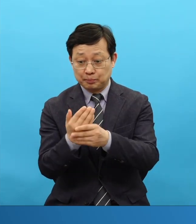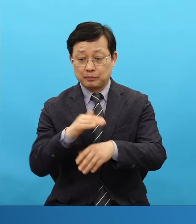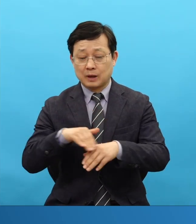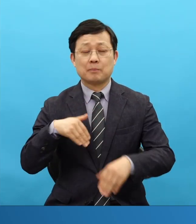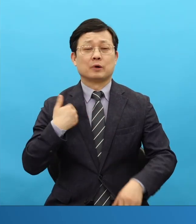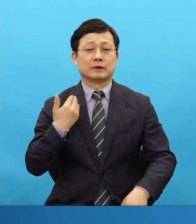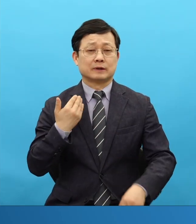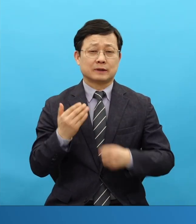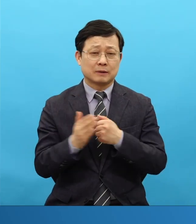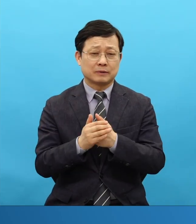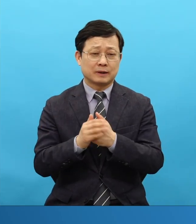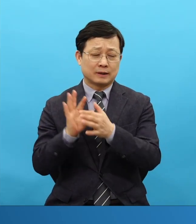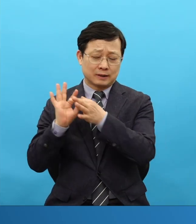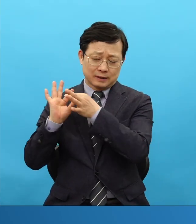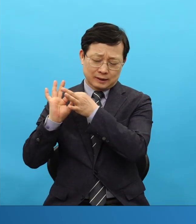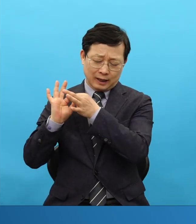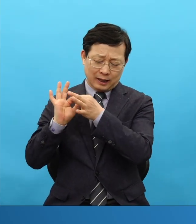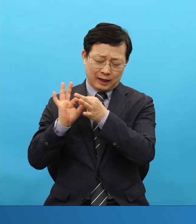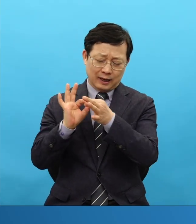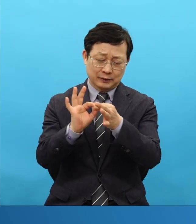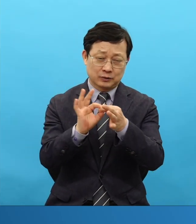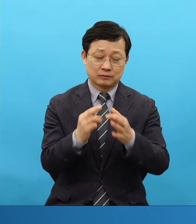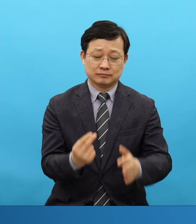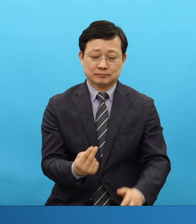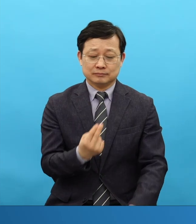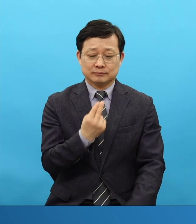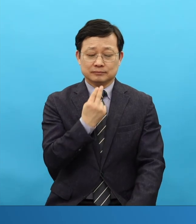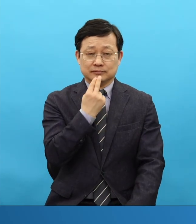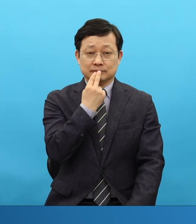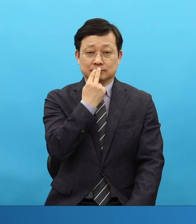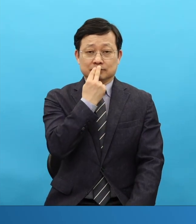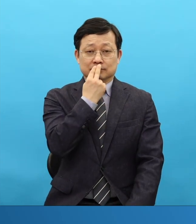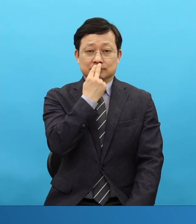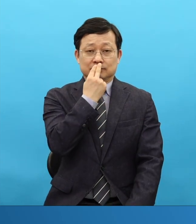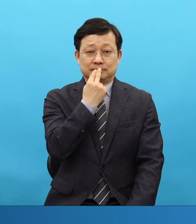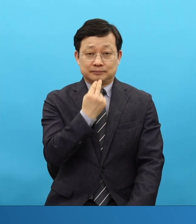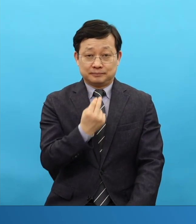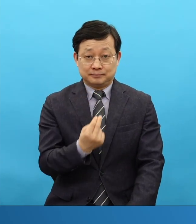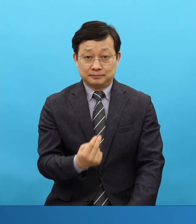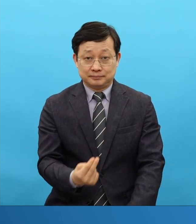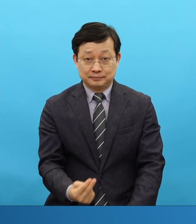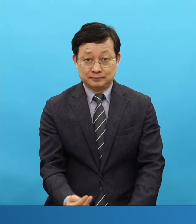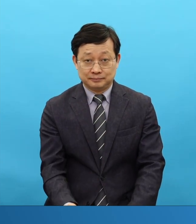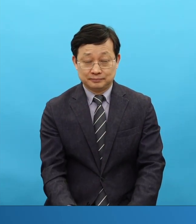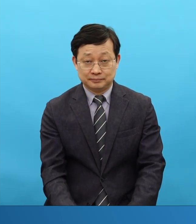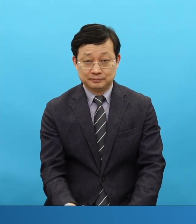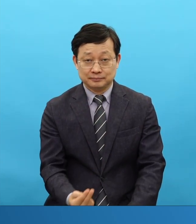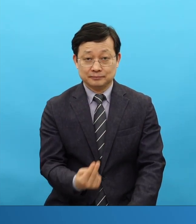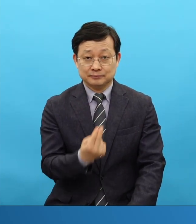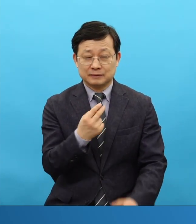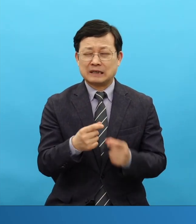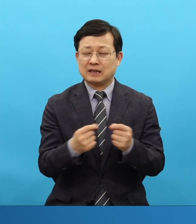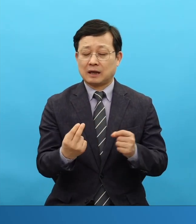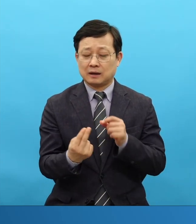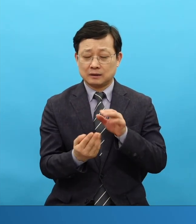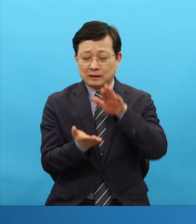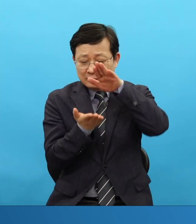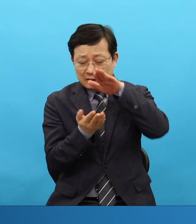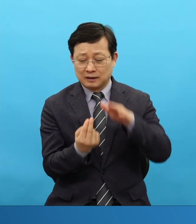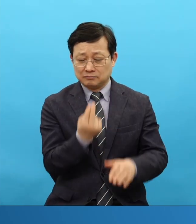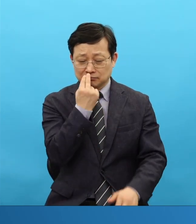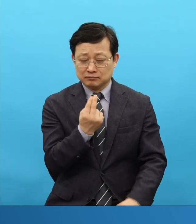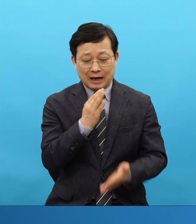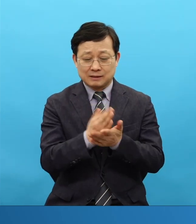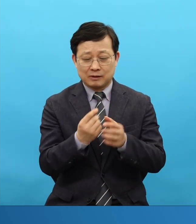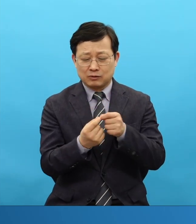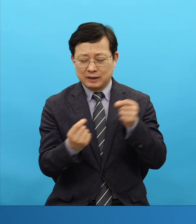연속이란 말은 여러분 지금 숨을 쉬고 있는데 많이 들어서고 내신 거를 계속하라는 거예요. 연속으로. And we don't know